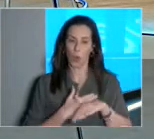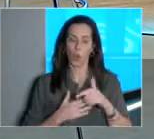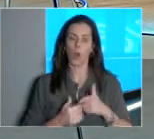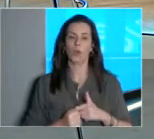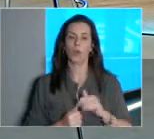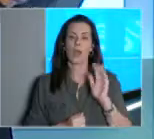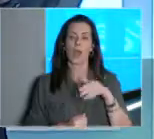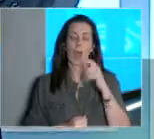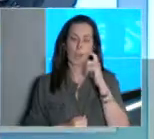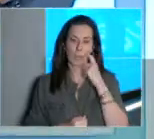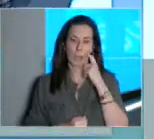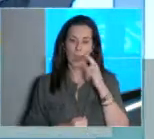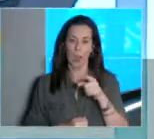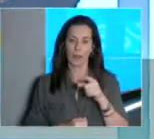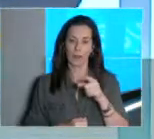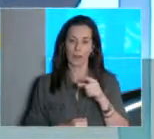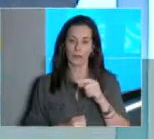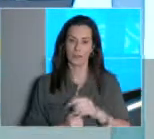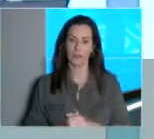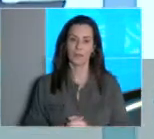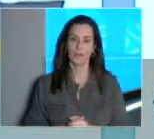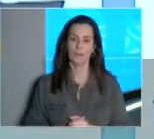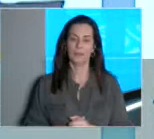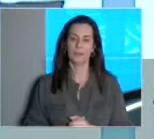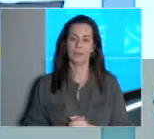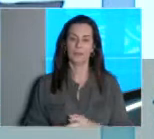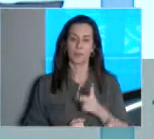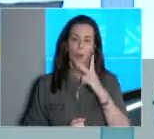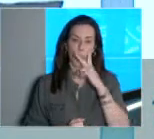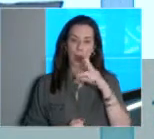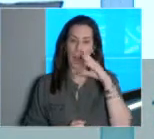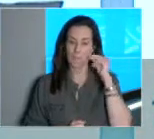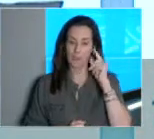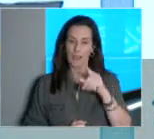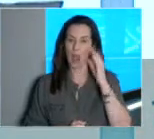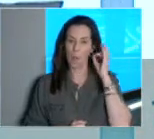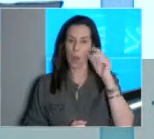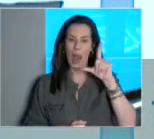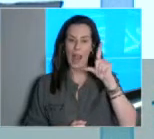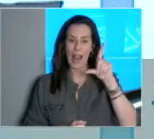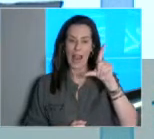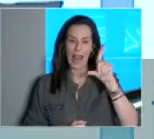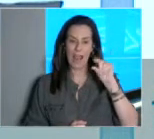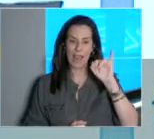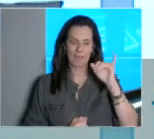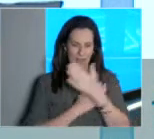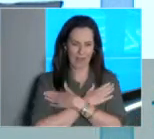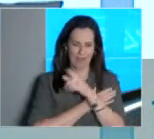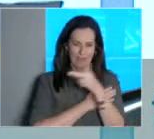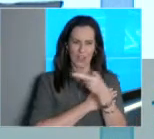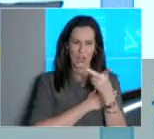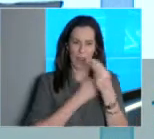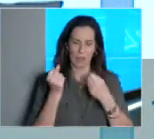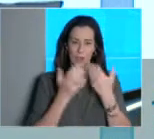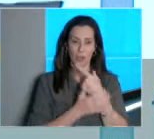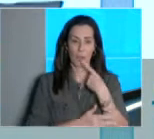של ידיעות אחרונות, אבל בהקשר פוליטי לחלוטין. רואים פה את אמיר פרץ ואת אורלי לוי נוהגים ברכב חדש,